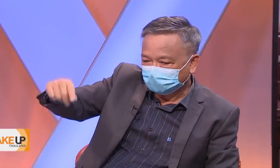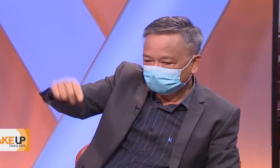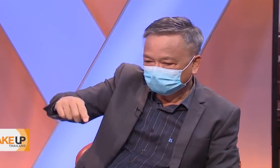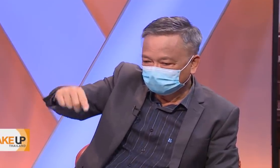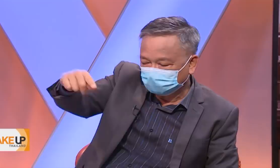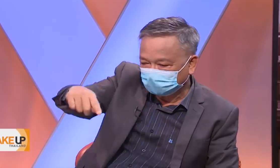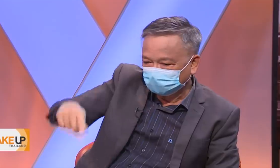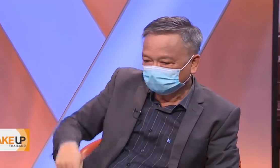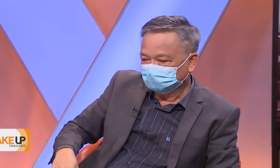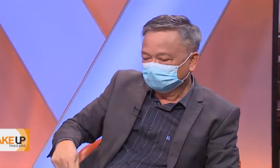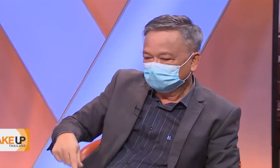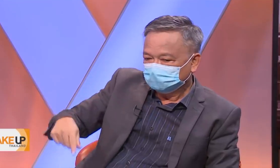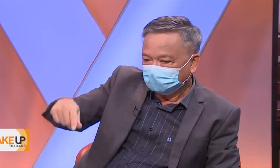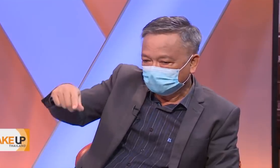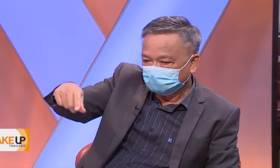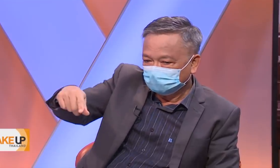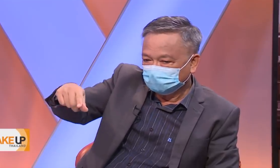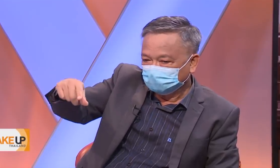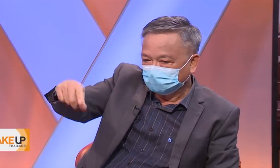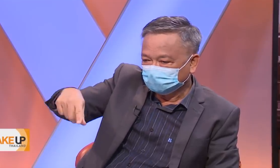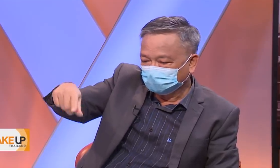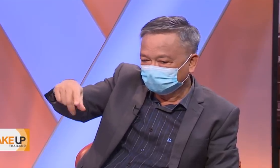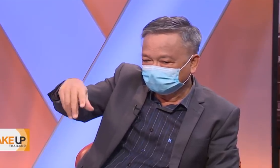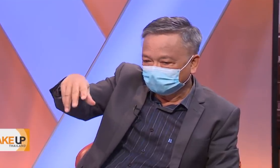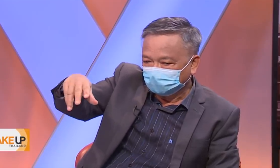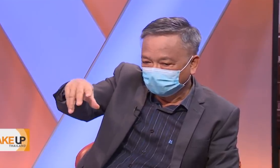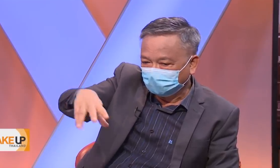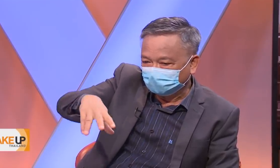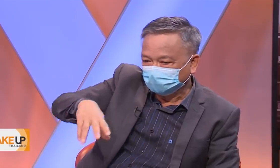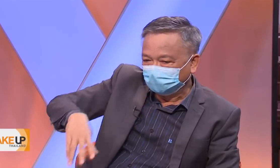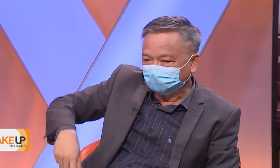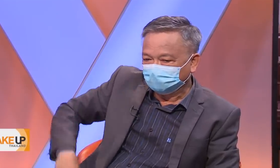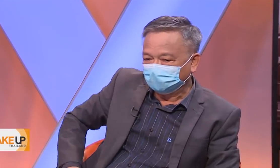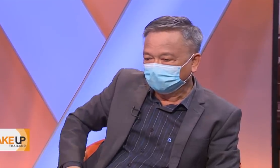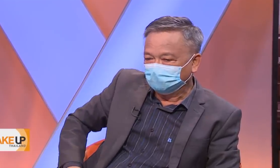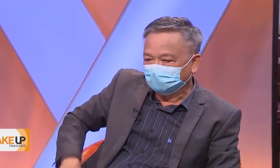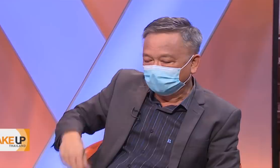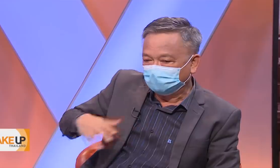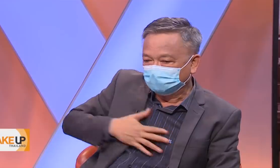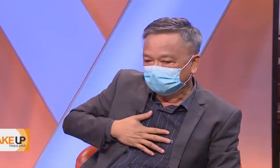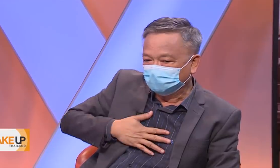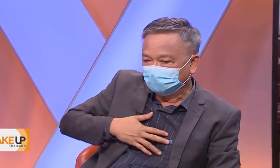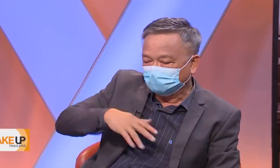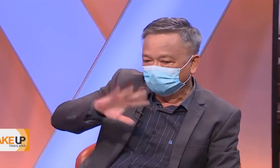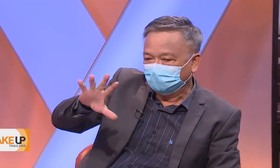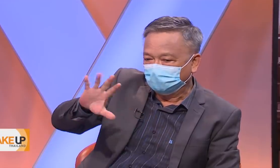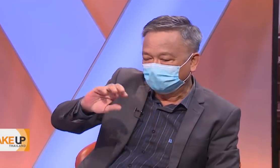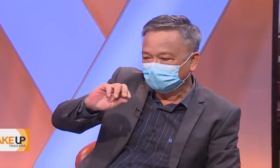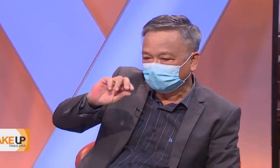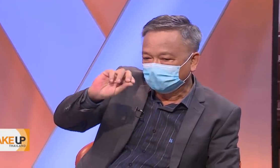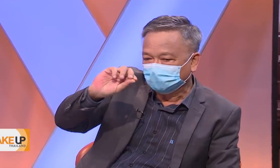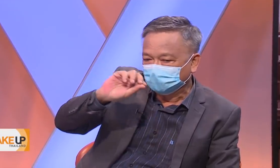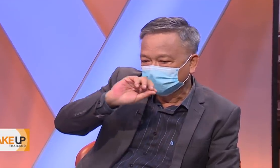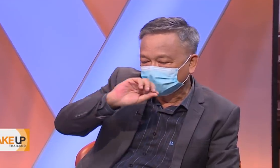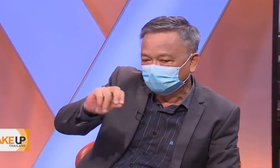ฐบาลของรัฐมนตรีของนายก ครับ แต่หมอสธ.นี่กลับออกแอนตัวเองออกมาแล้วก็บอกว่าทั้งหมดเนี่ยพูดแล้วบอกว่า